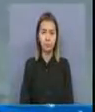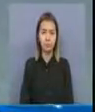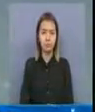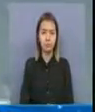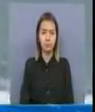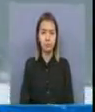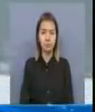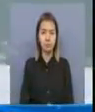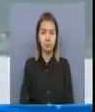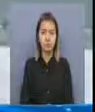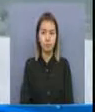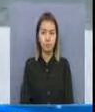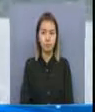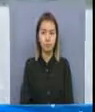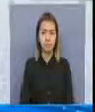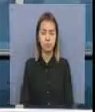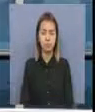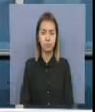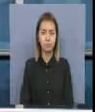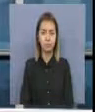Көкше ақпарат.